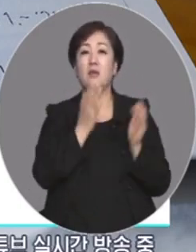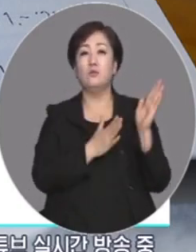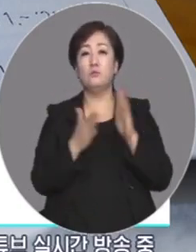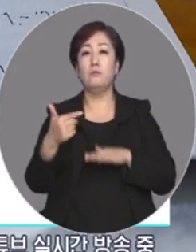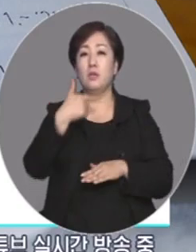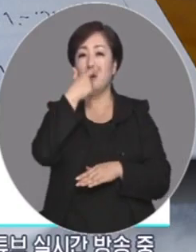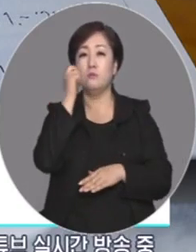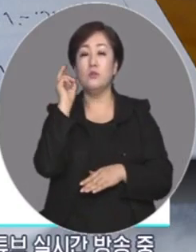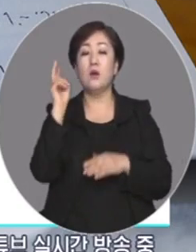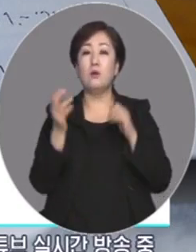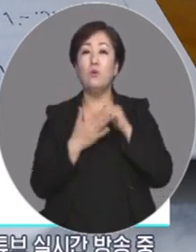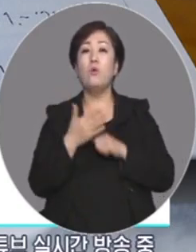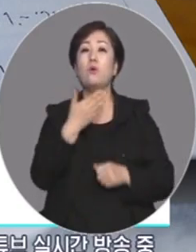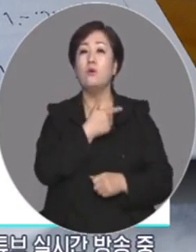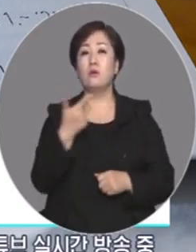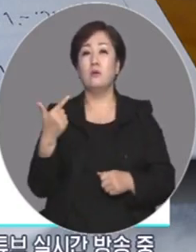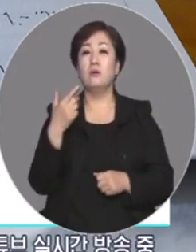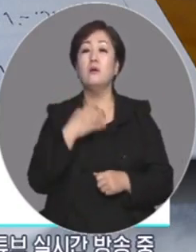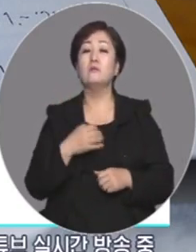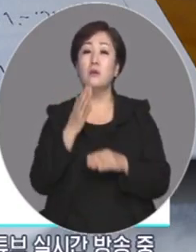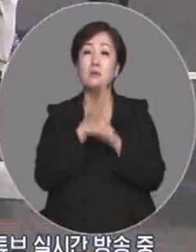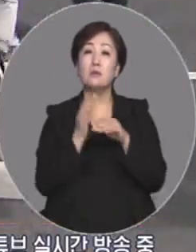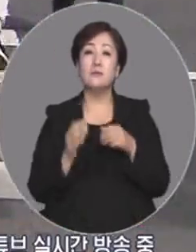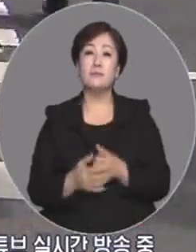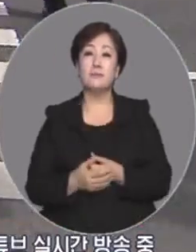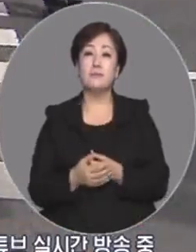우려도 제기됩니다. 조윤호 기자입니다.